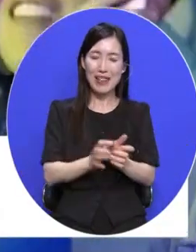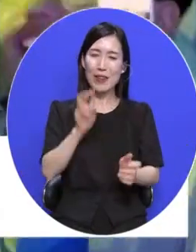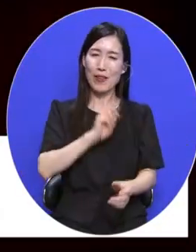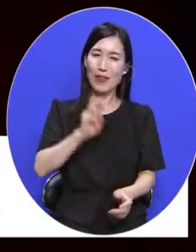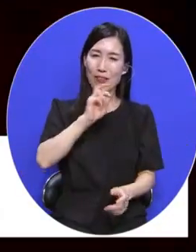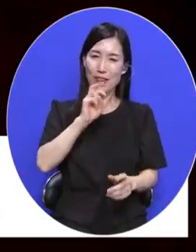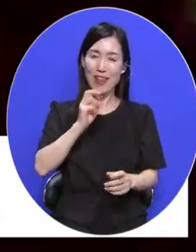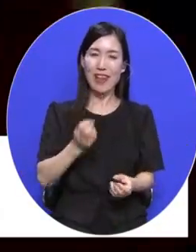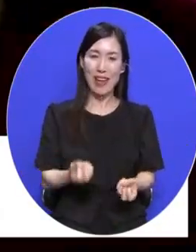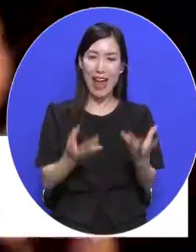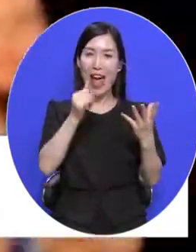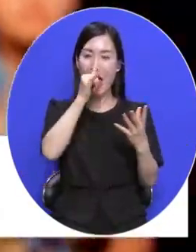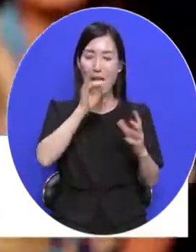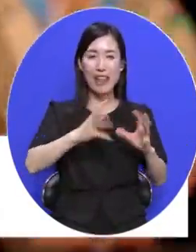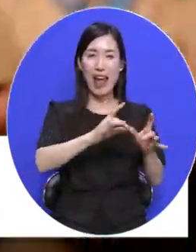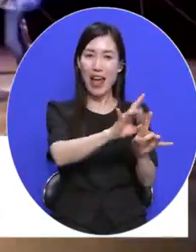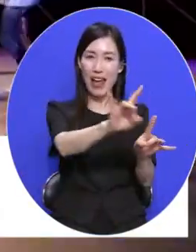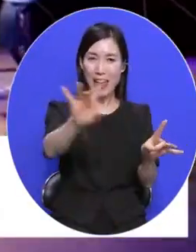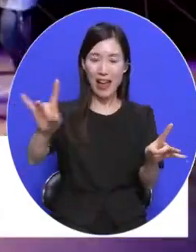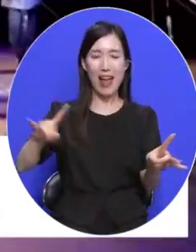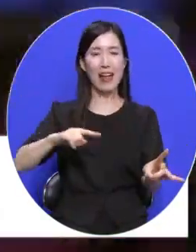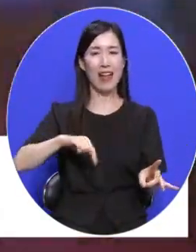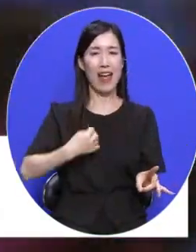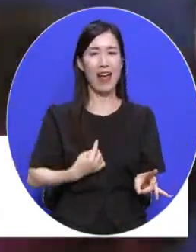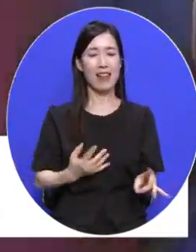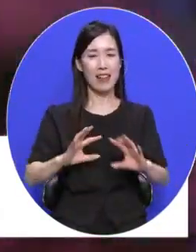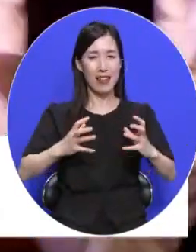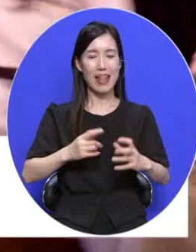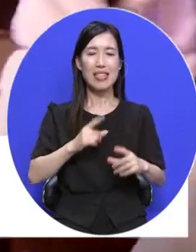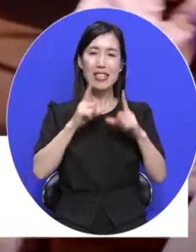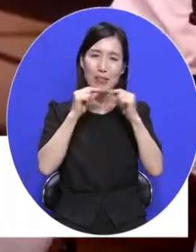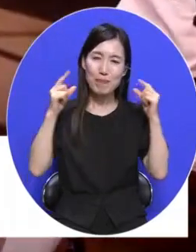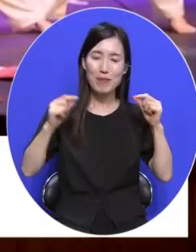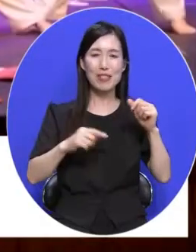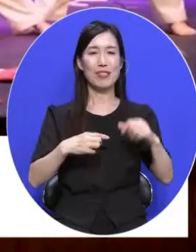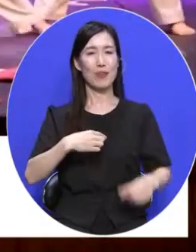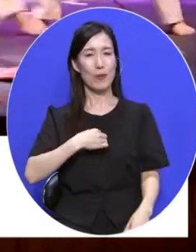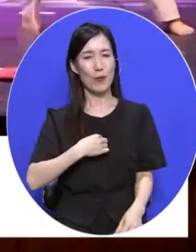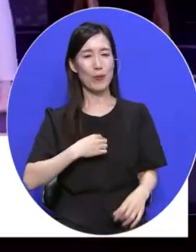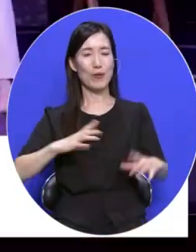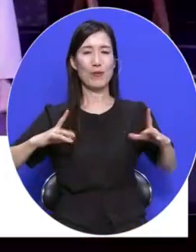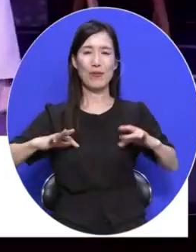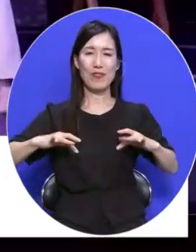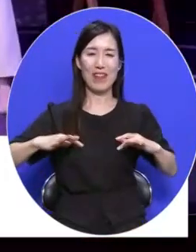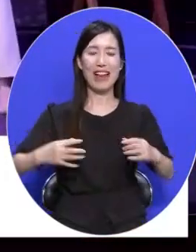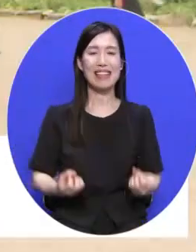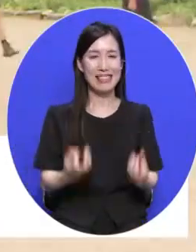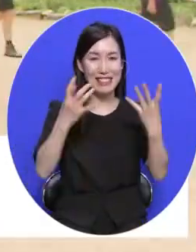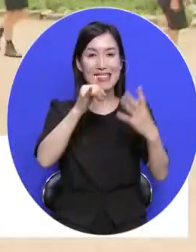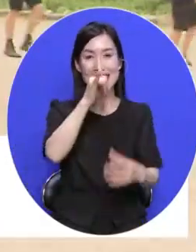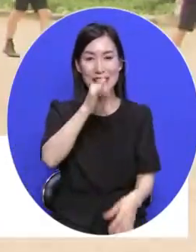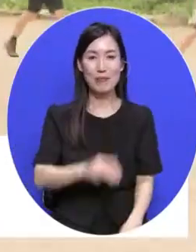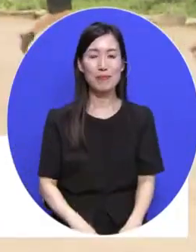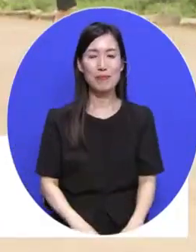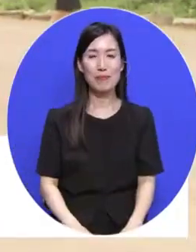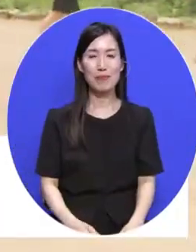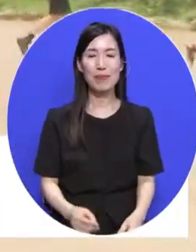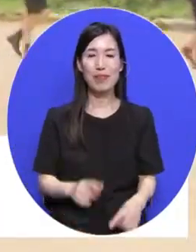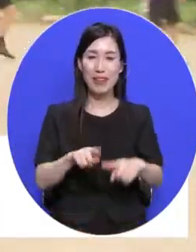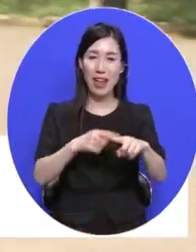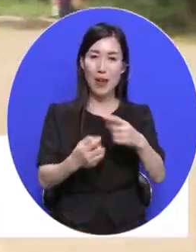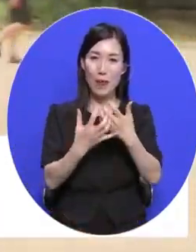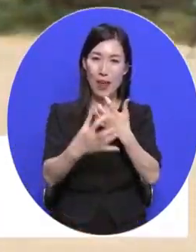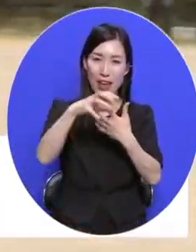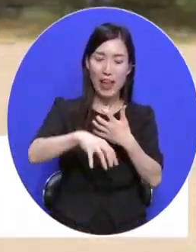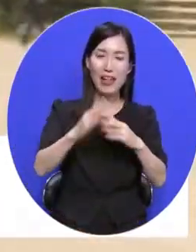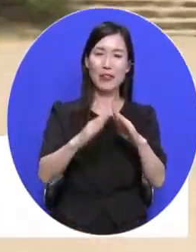콘서트가 열리고 각국 청소년들이 자국 의상과 음식, 공연 등을 선보이는 시간도 마련됐습니다. 대회가 열리는